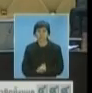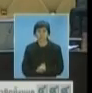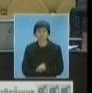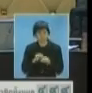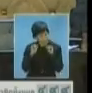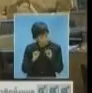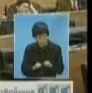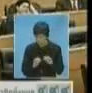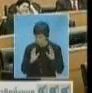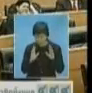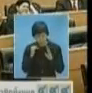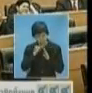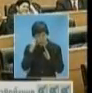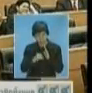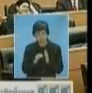ที่สุดก็คือที่สุดครับ